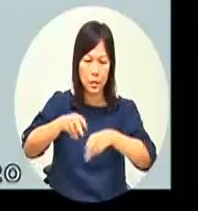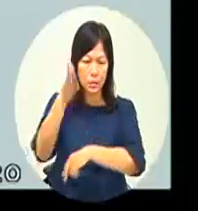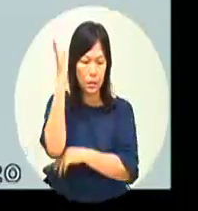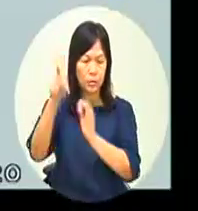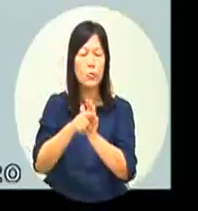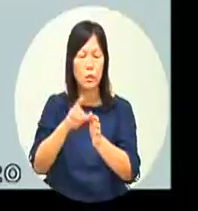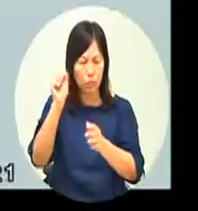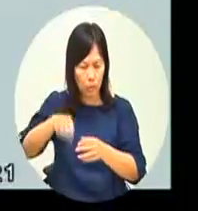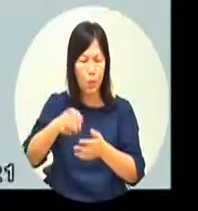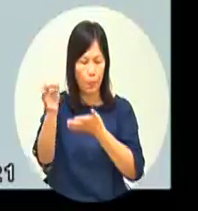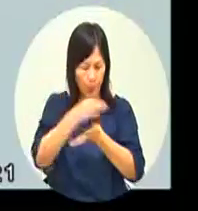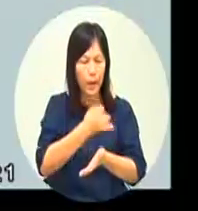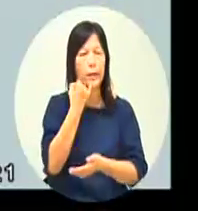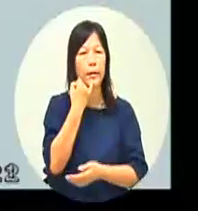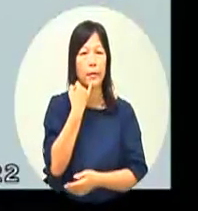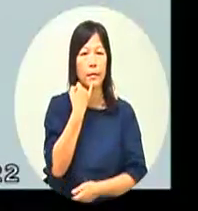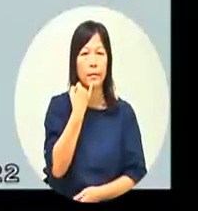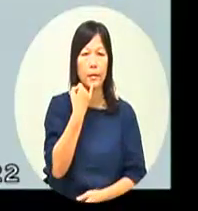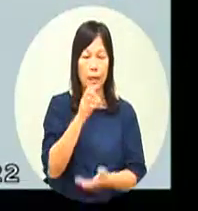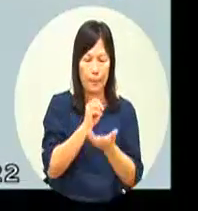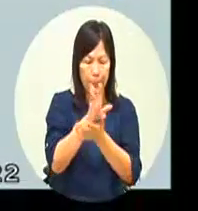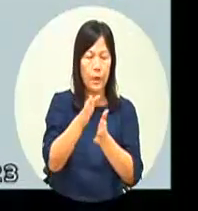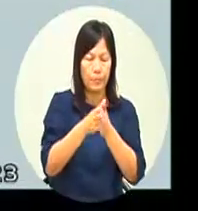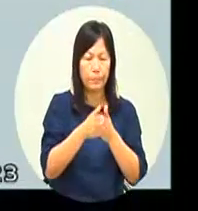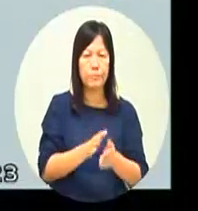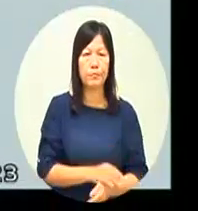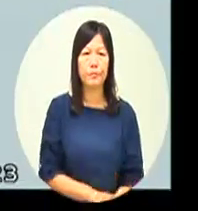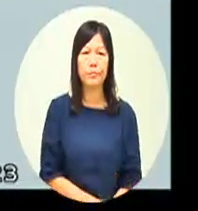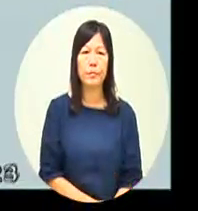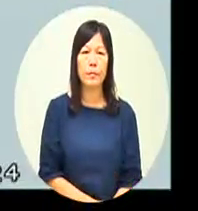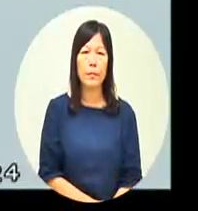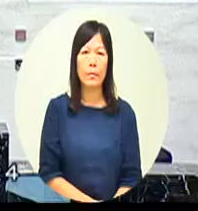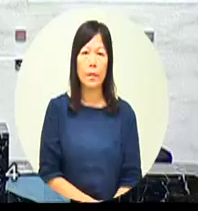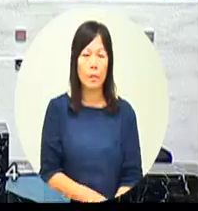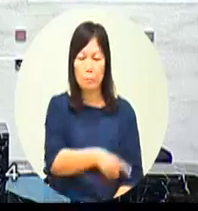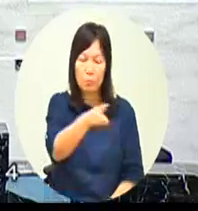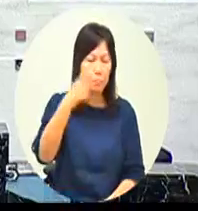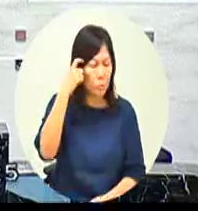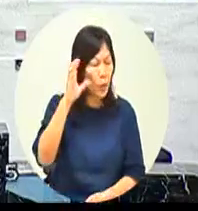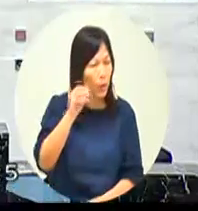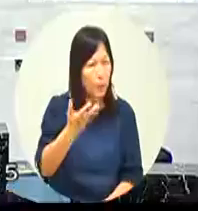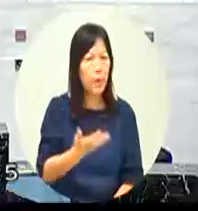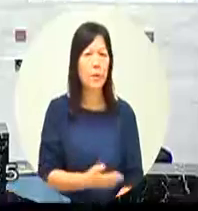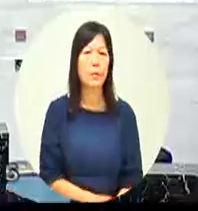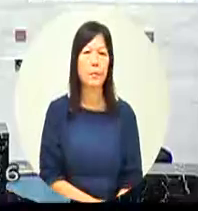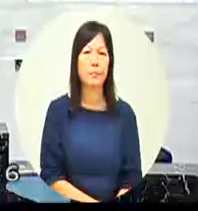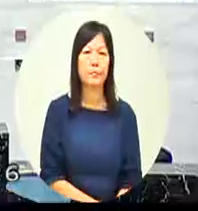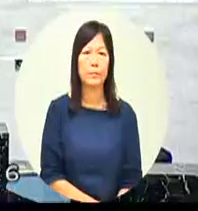出售，报请备查，请讨论。 各位同仁们意见，